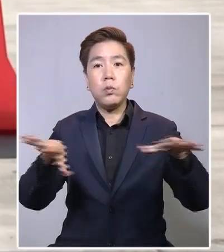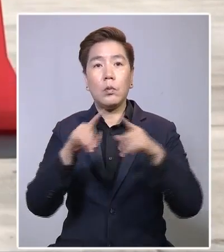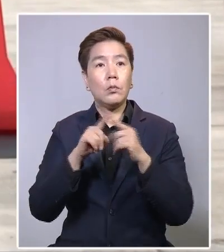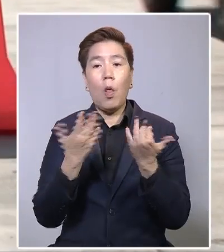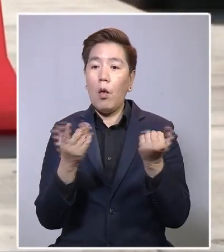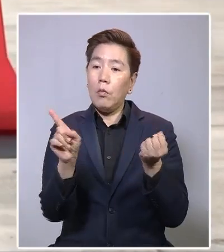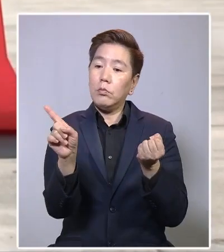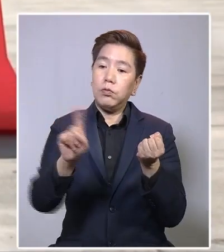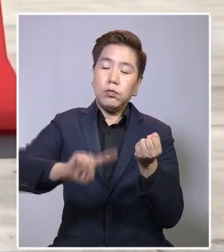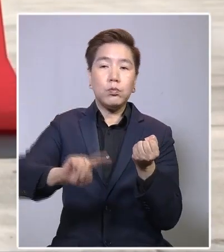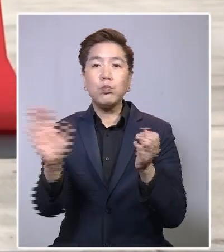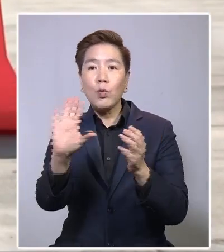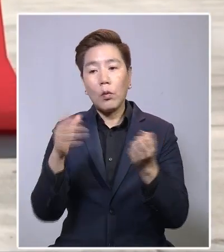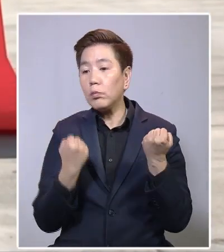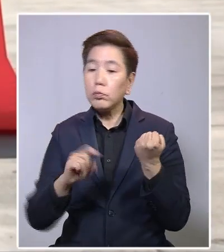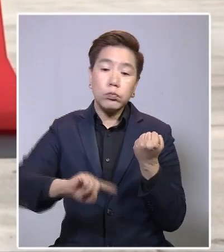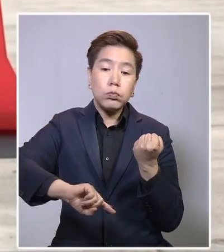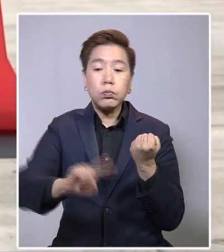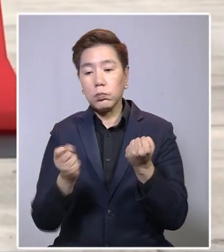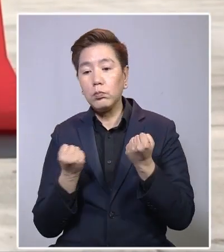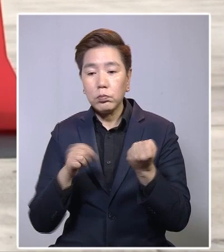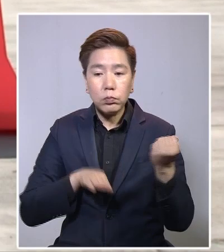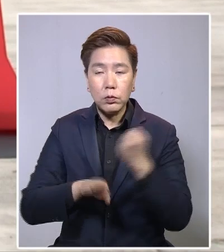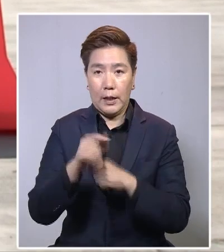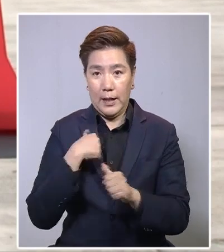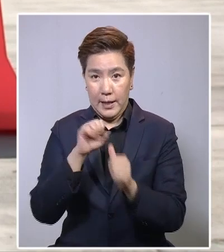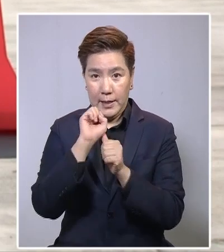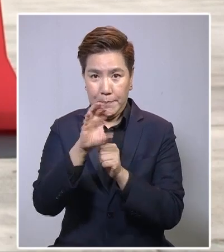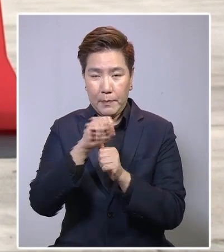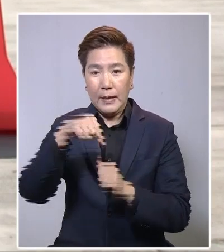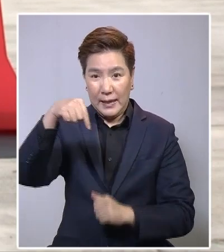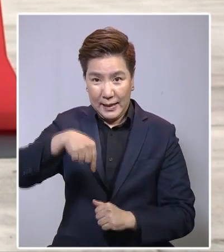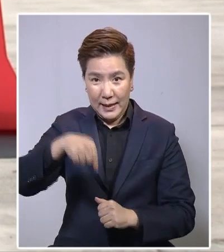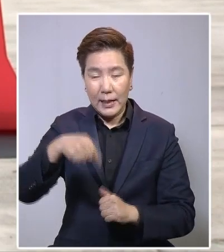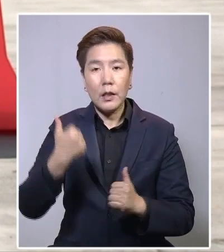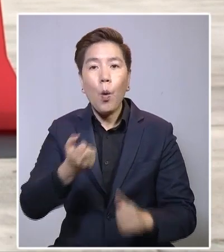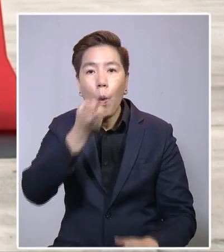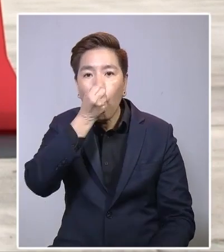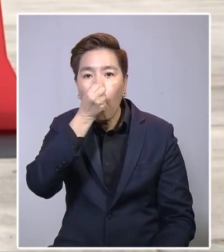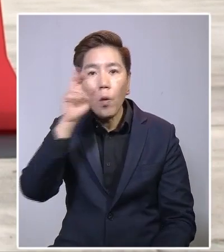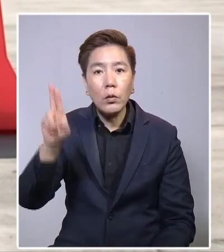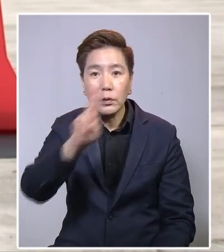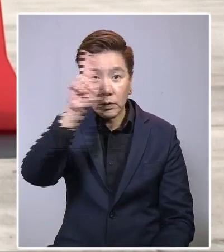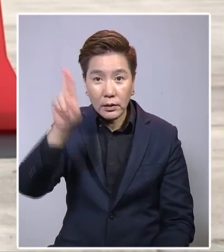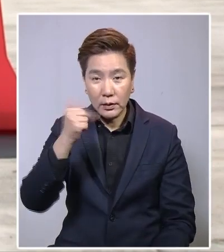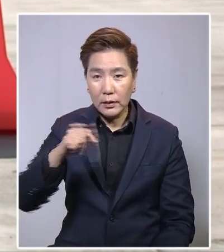ไม่มีการชะลอแต่อย่างใดทั้งนี้นะคะเจ้าหน้าที่แนะนำว่าเนื่องจากว่าช่วงนี้เป็นการทดลองใช้บริ